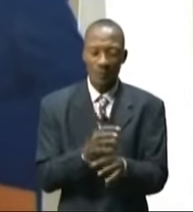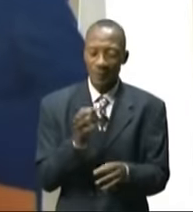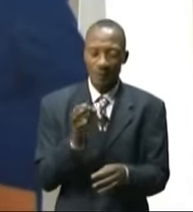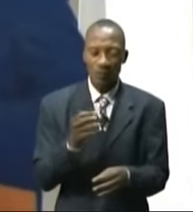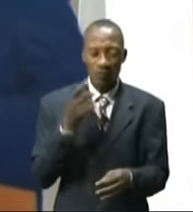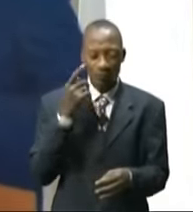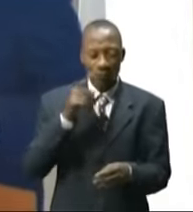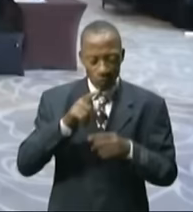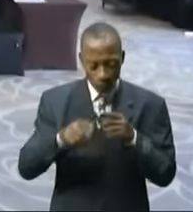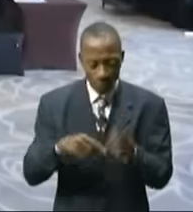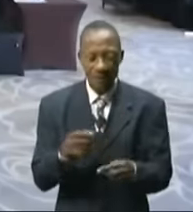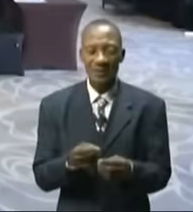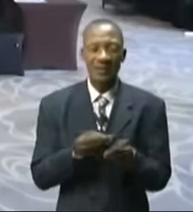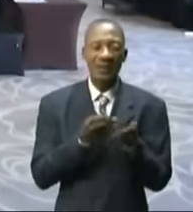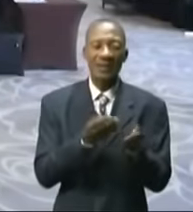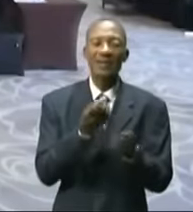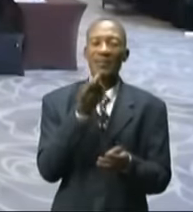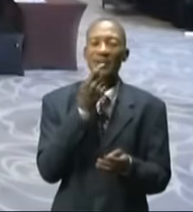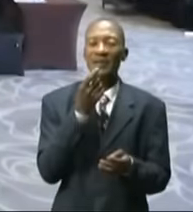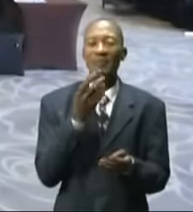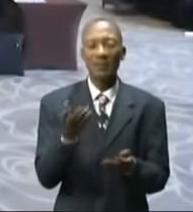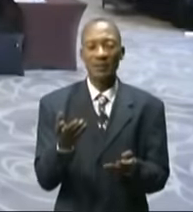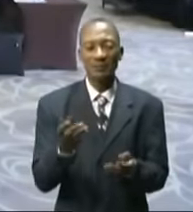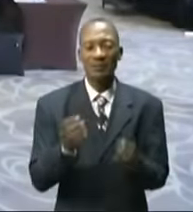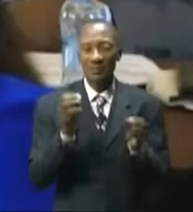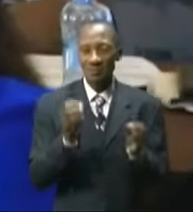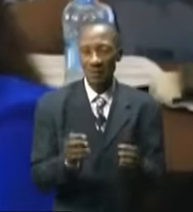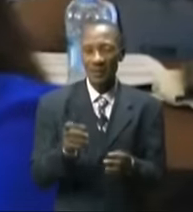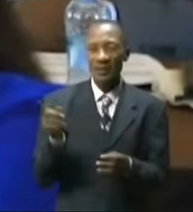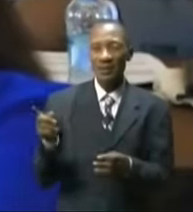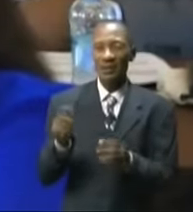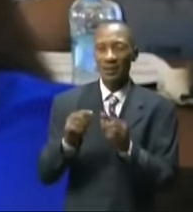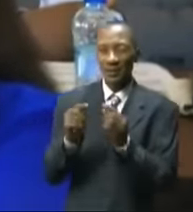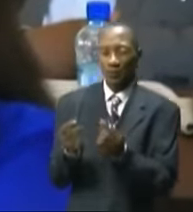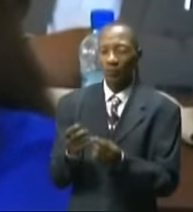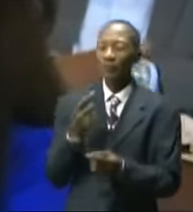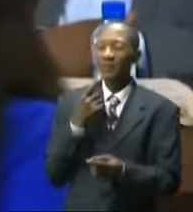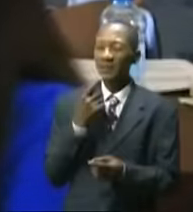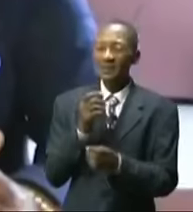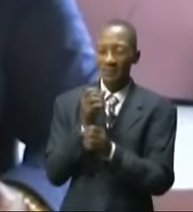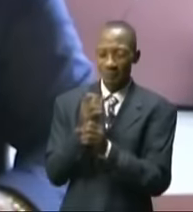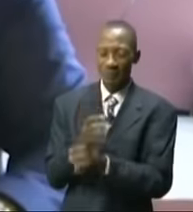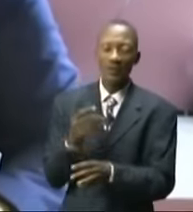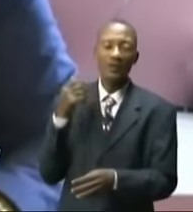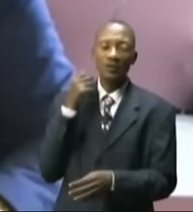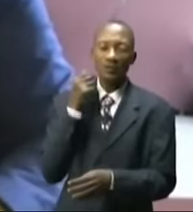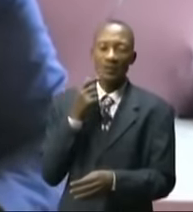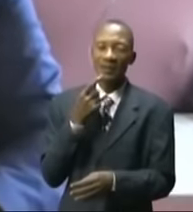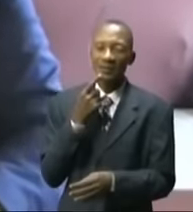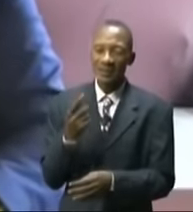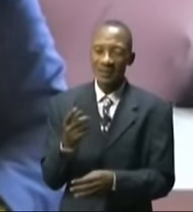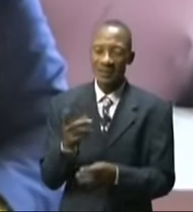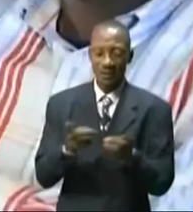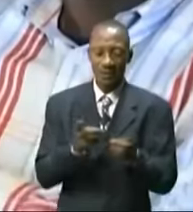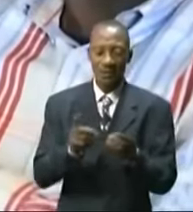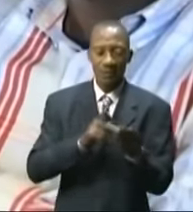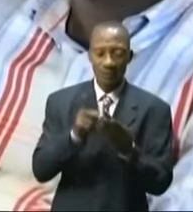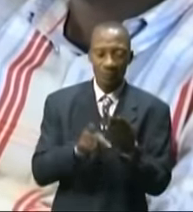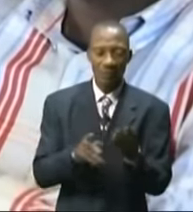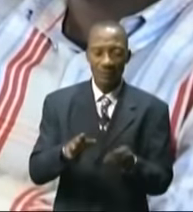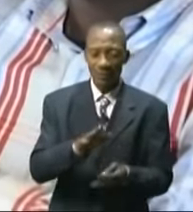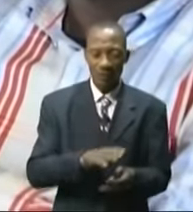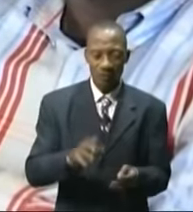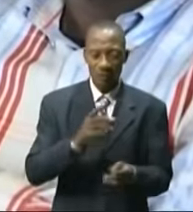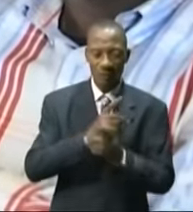satisfaits de la prise en charge et du traitement qu'ils reçoivent, tel que le confirme le docteur Michel Kassoua, directeur du programme national de lutte contre